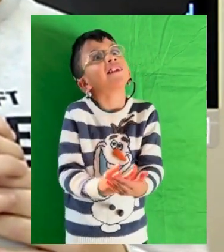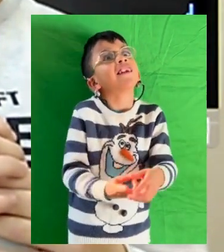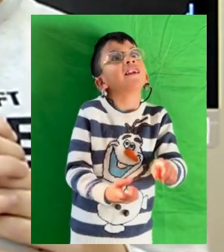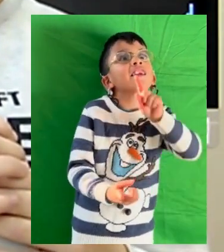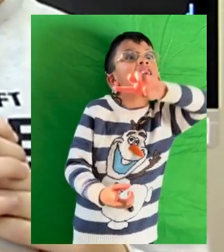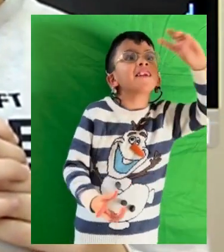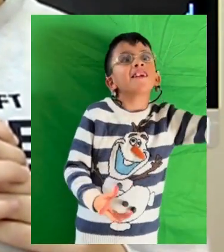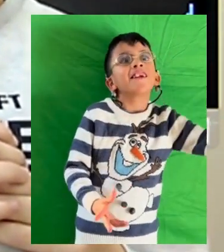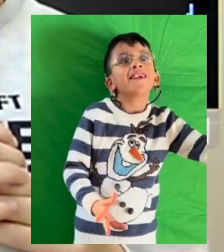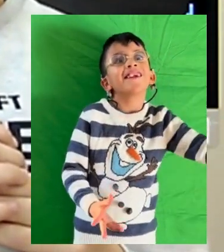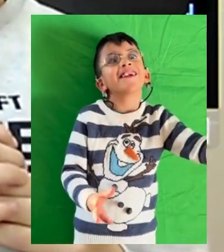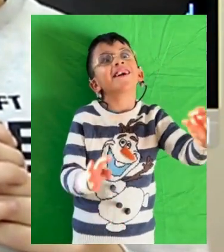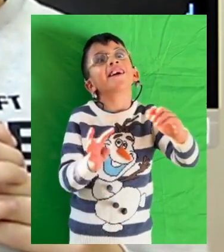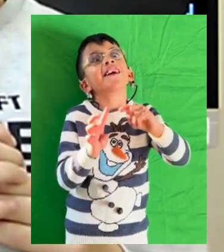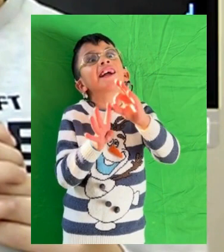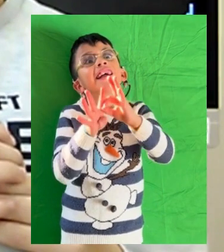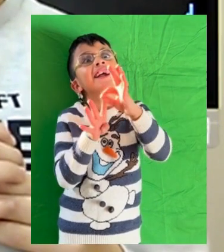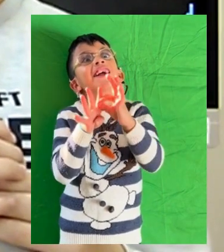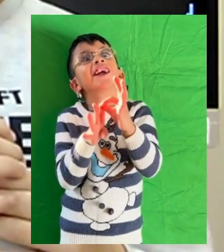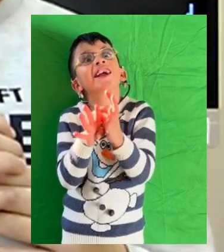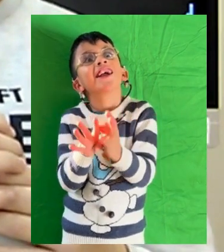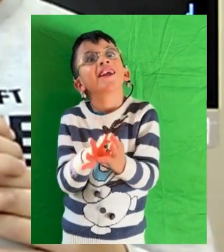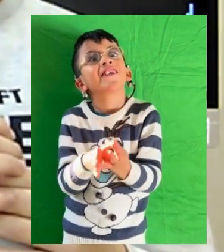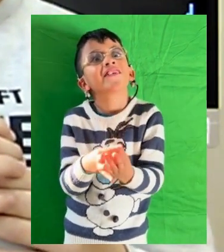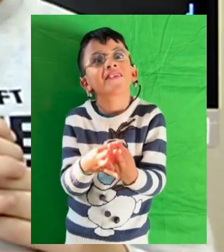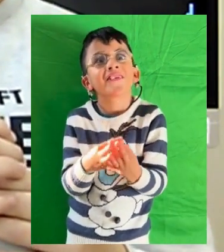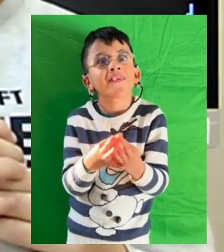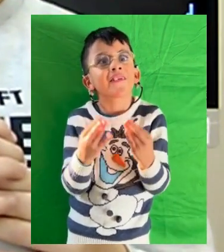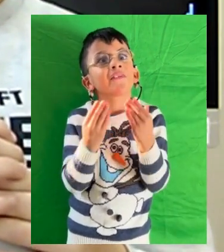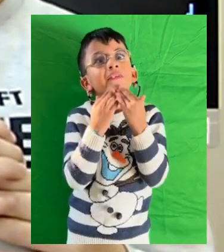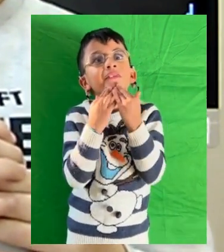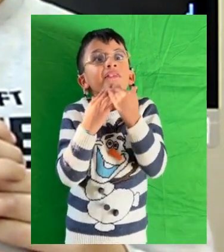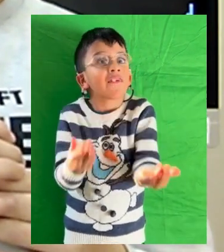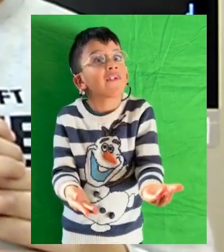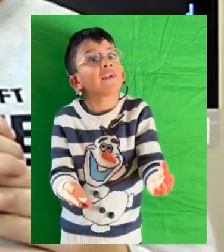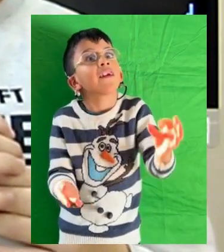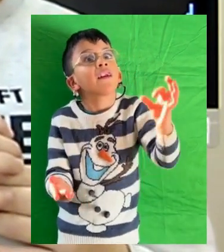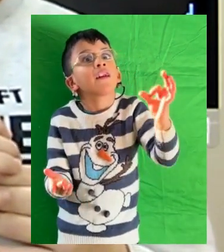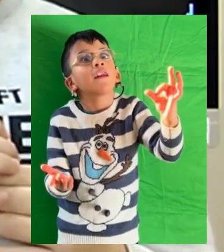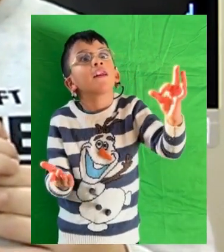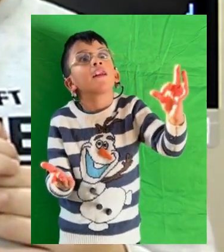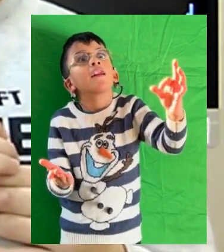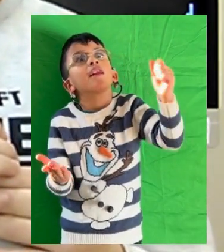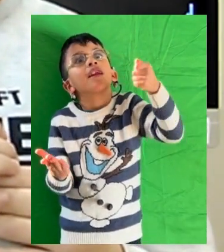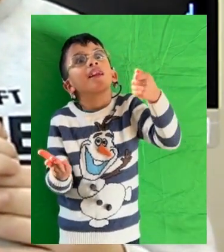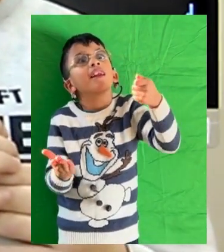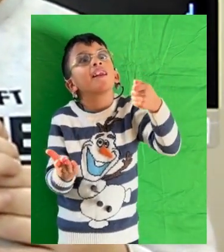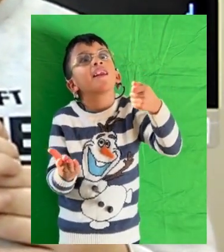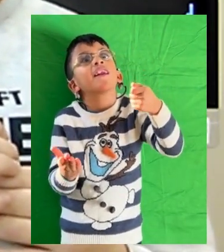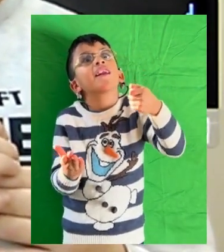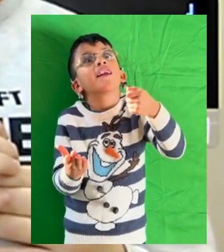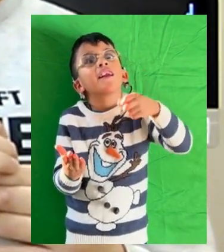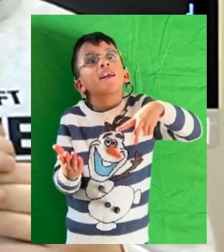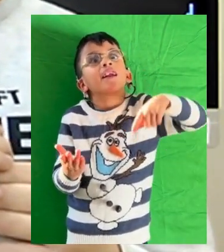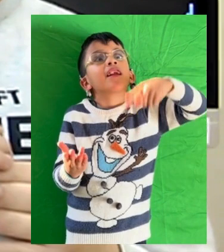mendebaldeko aizea ibiliko da, bolada gogorrekin, bereziki,